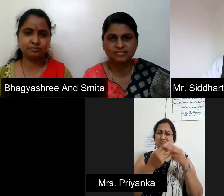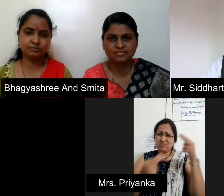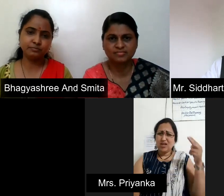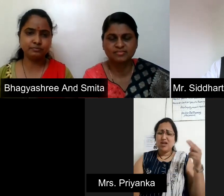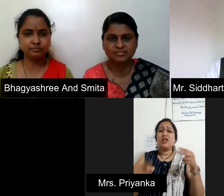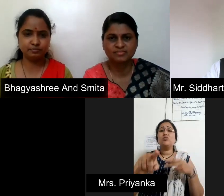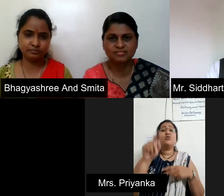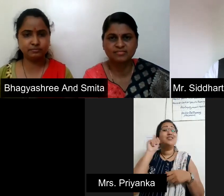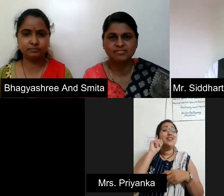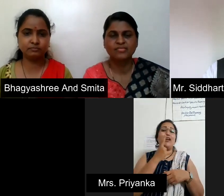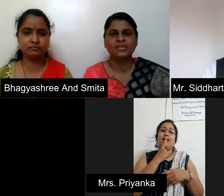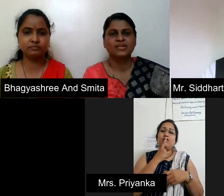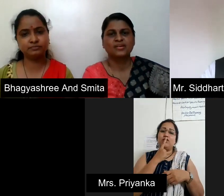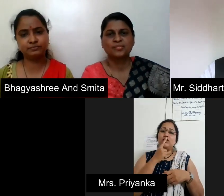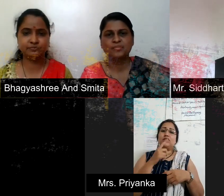में बताइए।